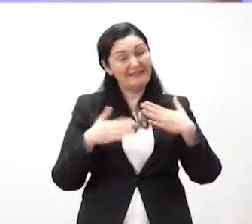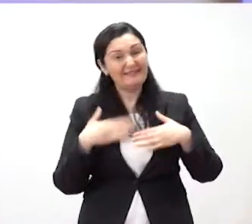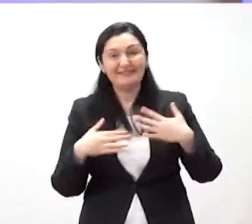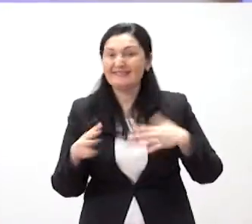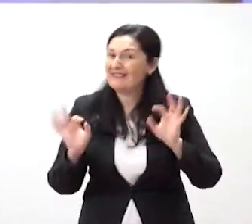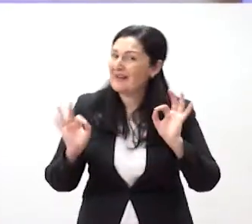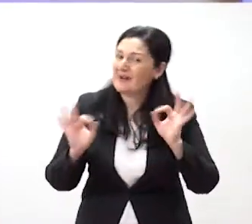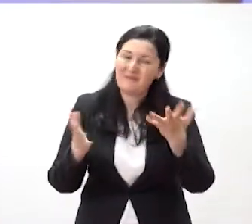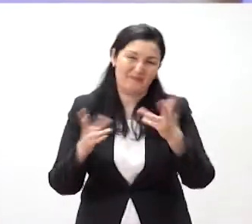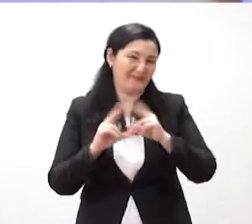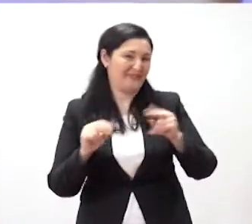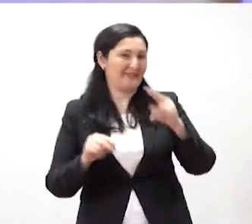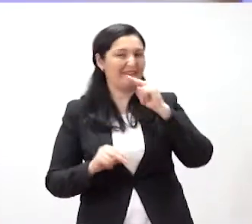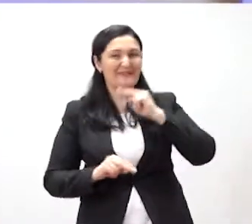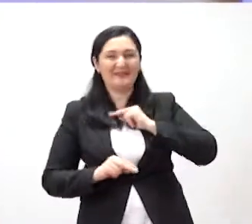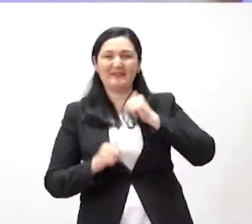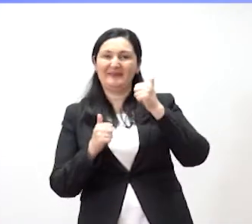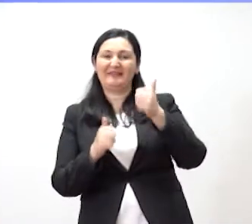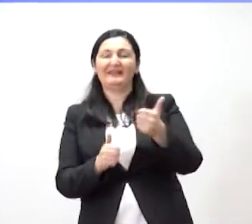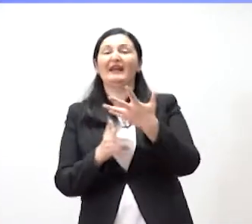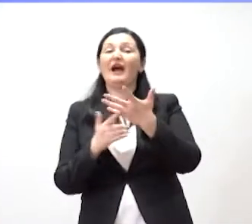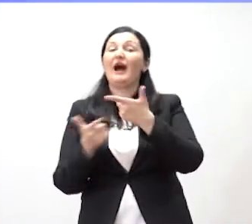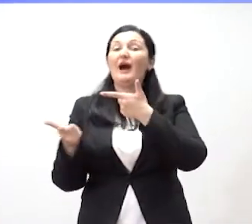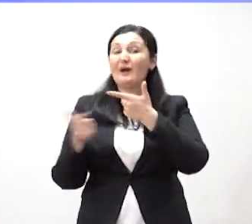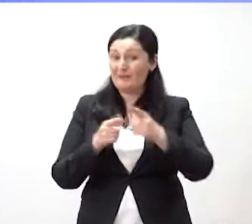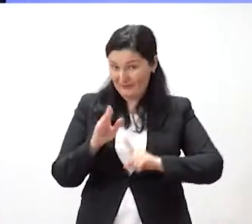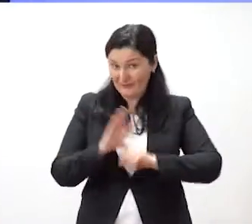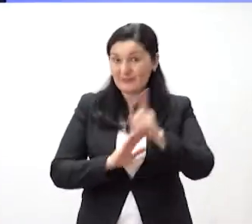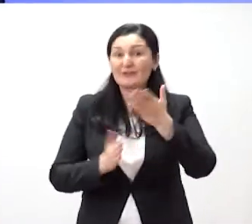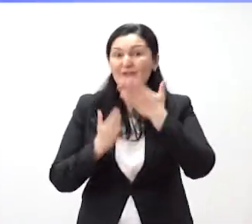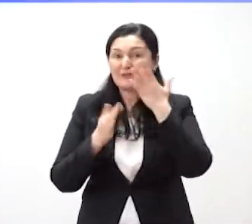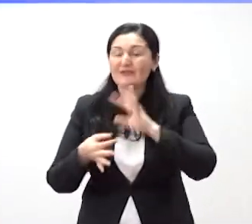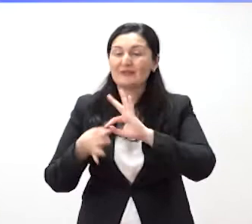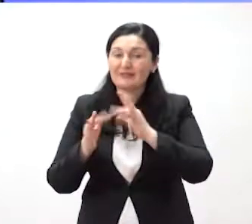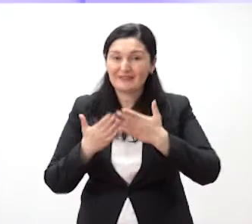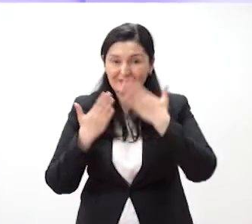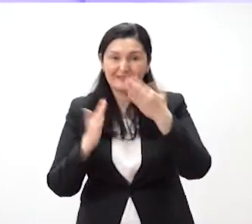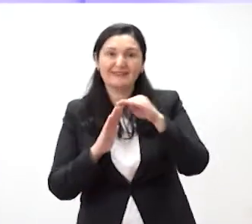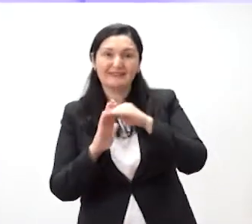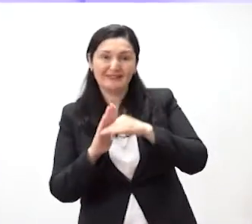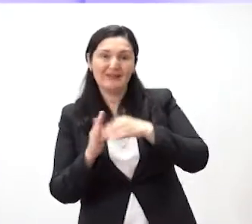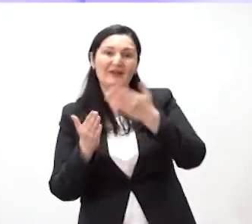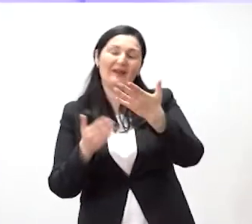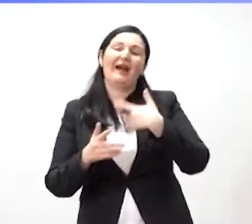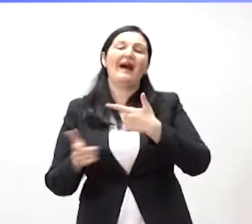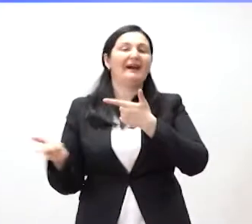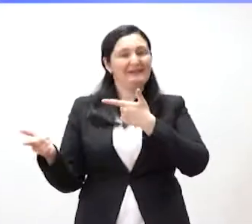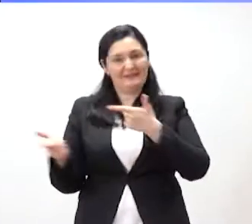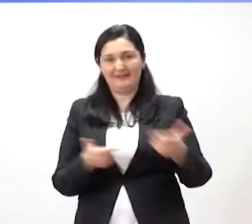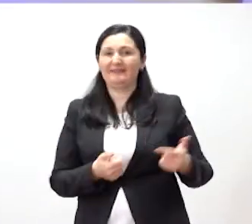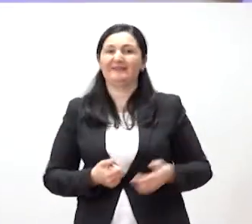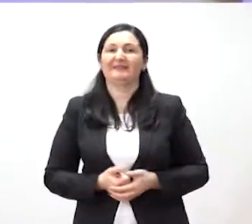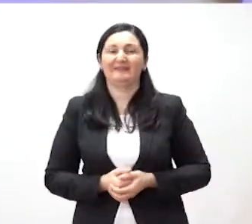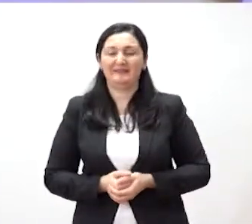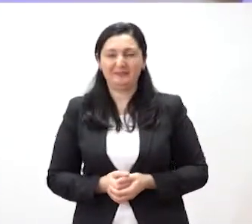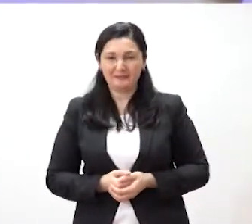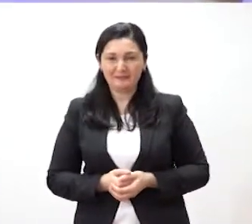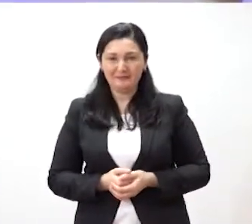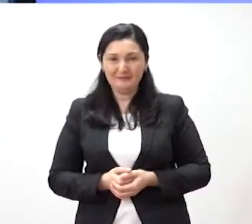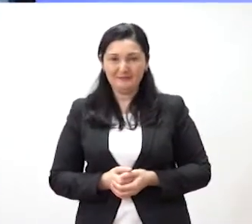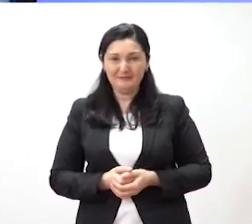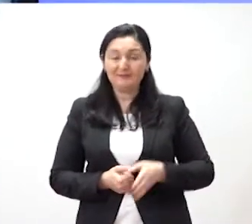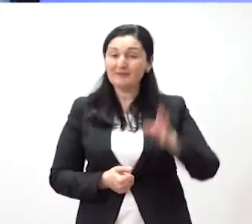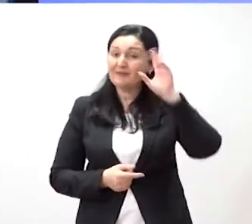Албатта, муаллимаҷон. Агар омода бошӣ, мо сар кунем. Бале. Хуб, ман омода.